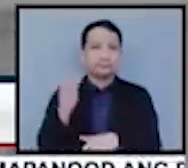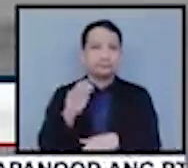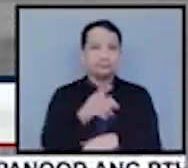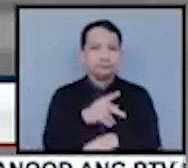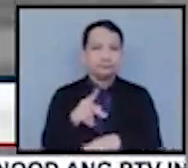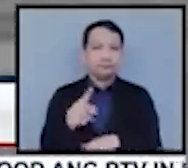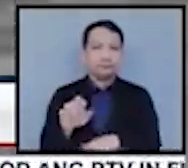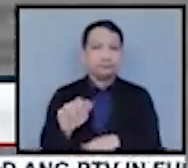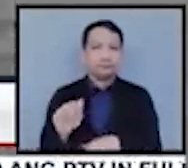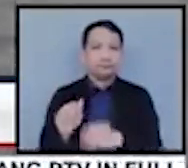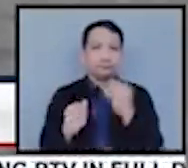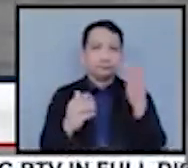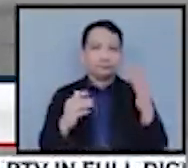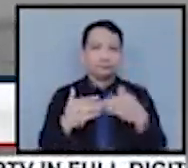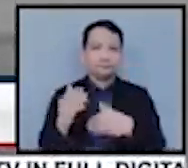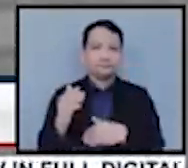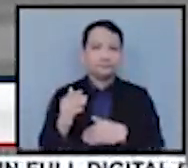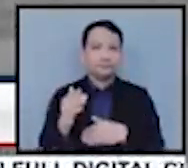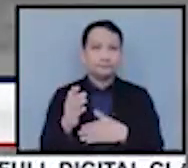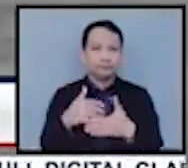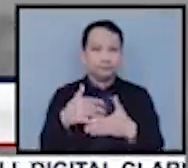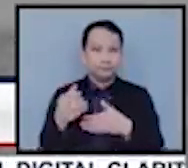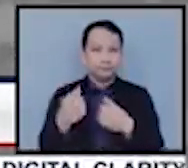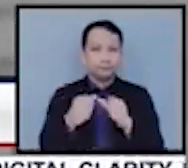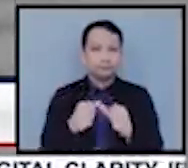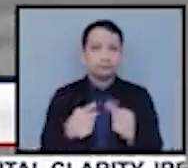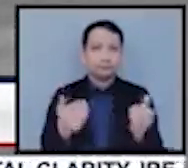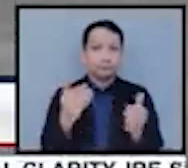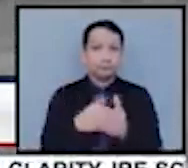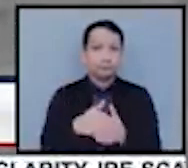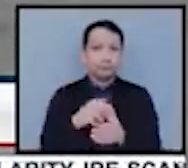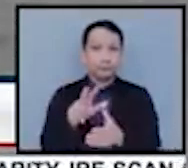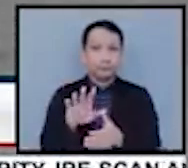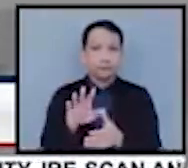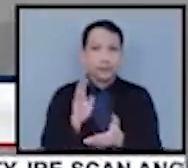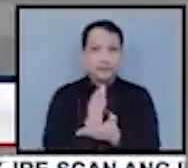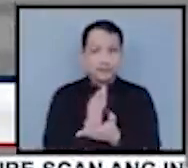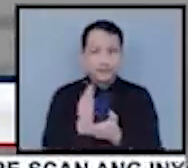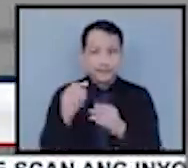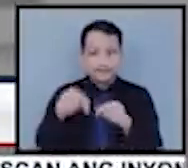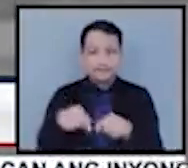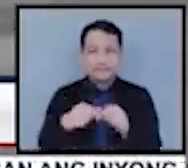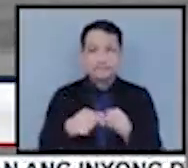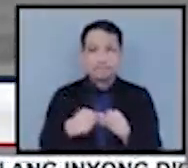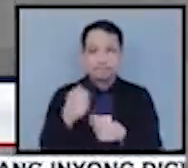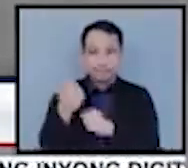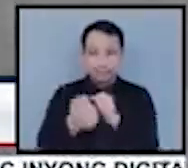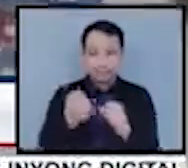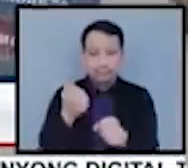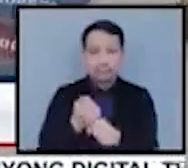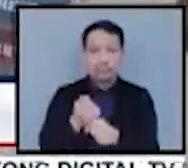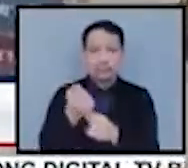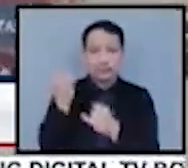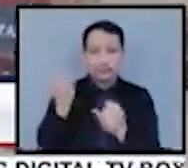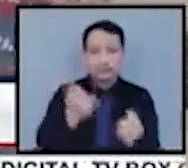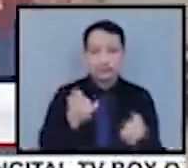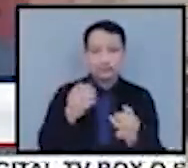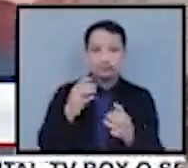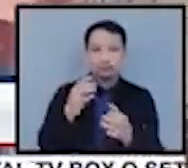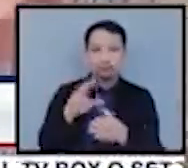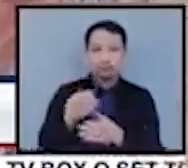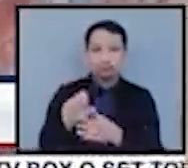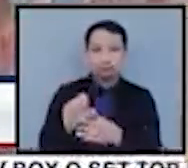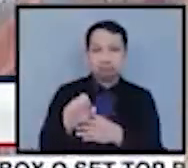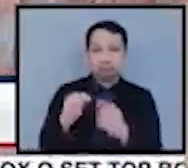van na ilalabas sa pantalan at madaragdagan ng 35 billion pesos ang annual import cost ito sa kabuuan. Kontra raw ito